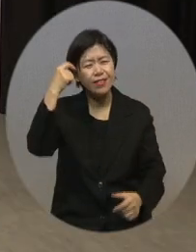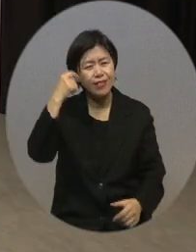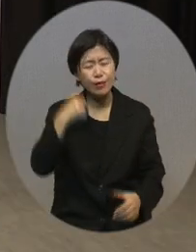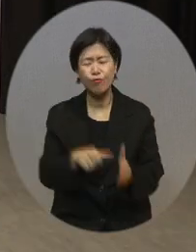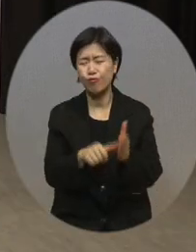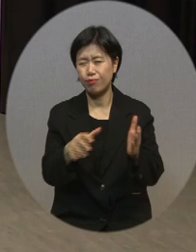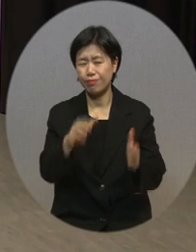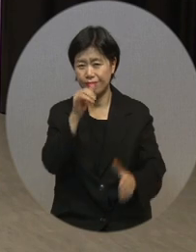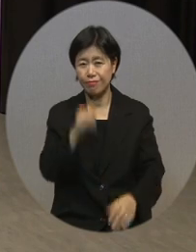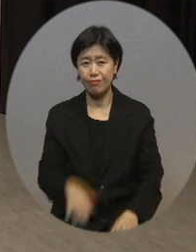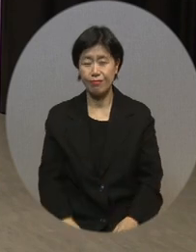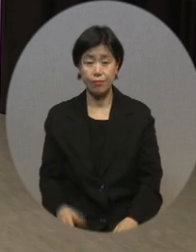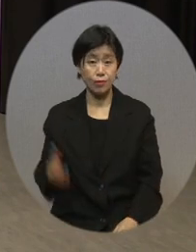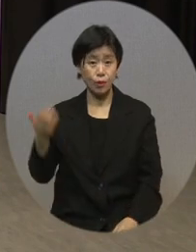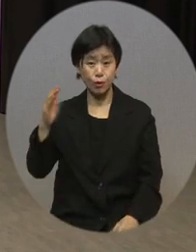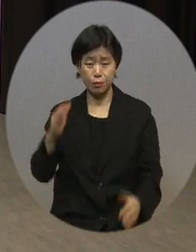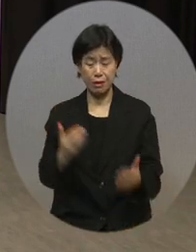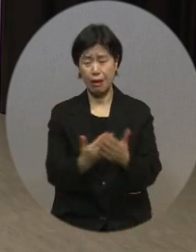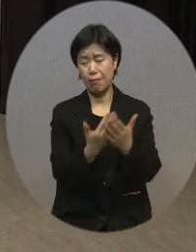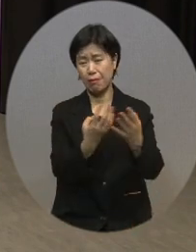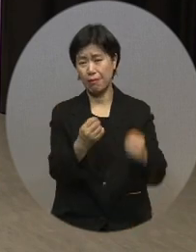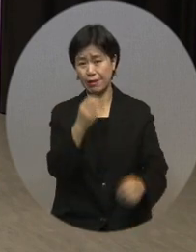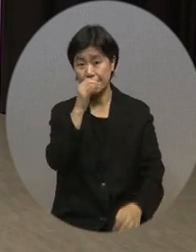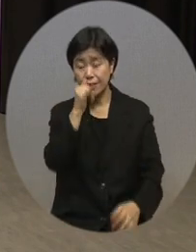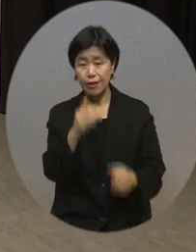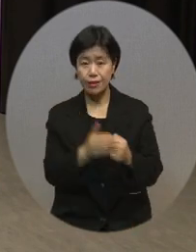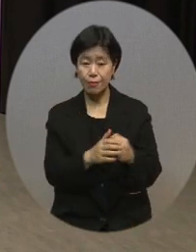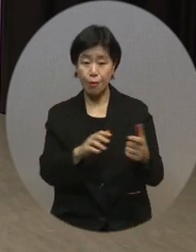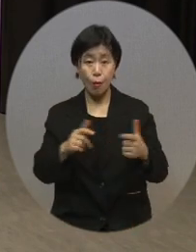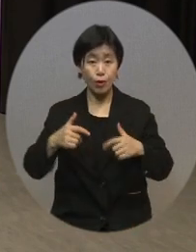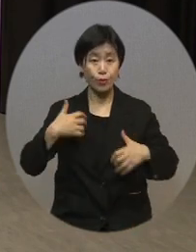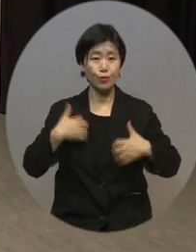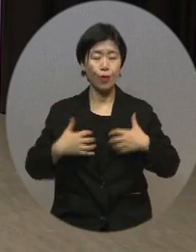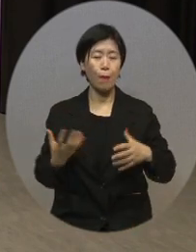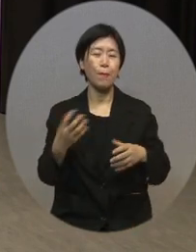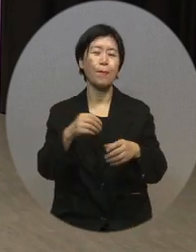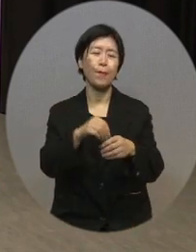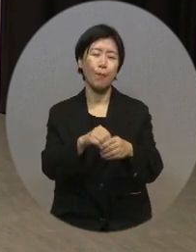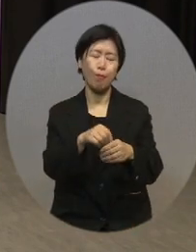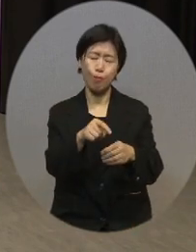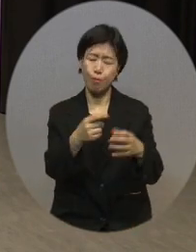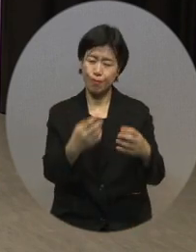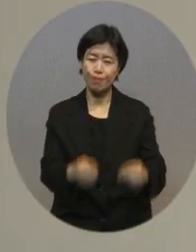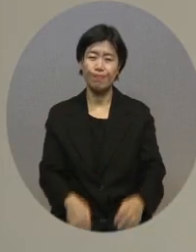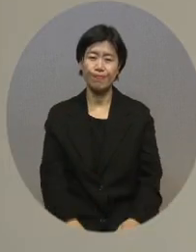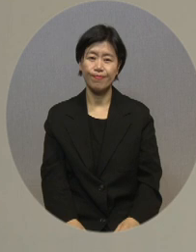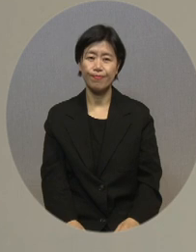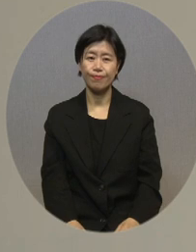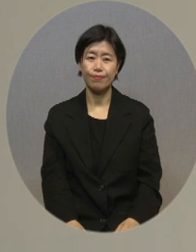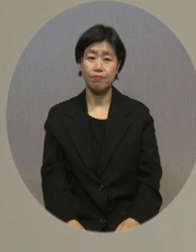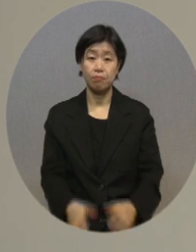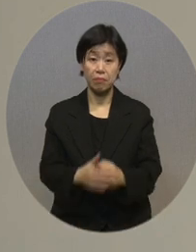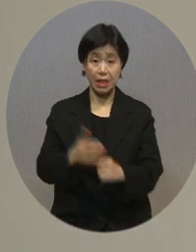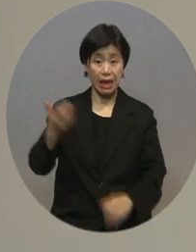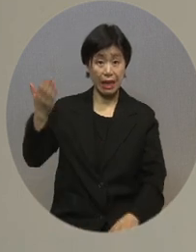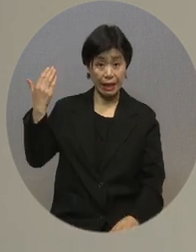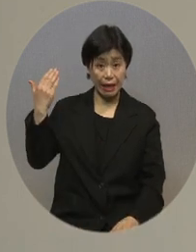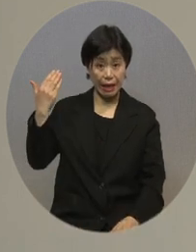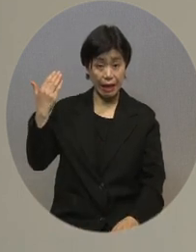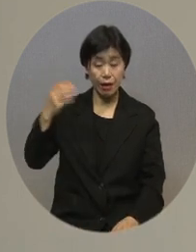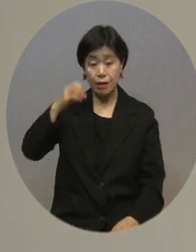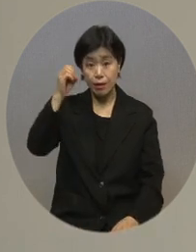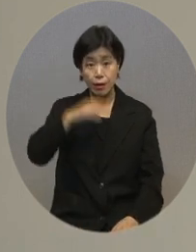또 많이 개발이 돼서 거기에 즐길거리도 많이 늘어났어요. 아, 그래요? 예, 그래서 옛날에는 그냥